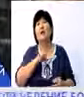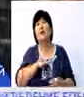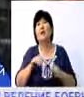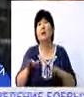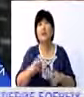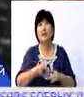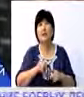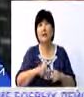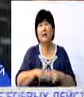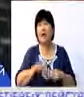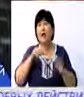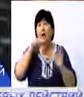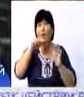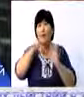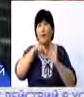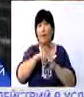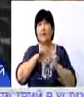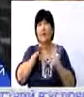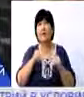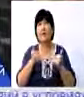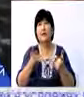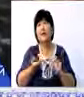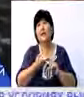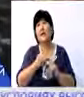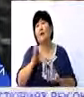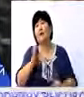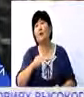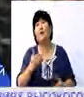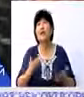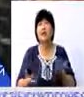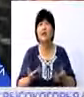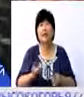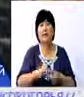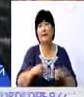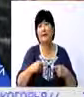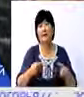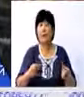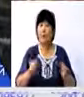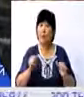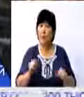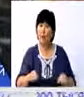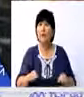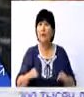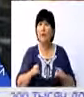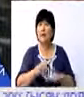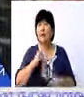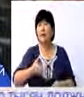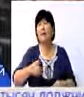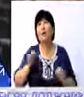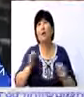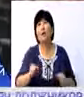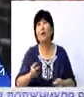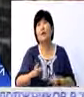кибератаках. Именно это проникновение в сеть через вирусов, или, может быть, это фишинг-атаки, это, или, может быть, SQL-инъекции, это, может